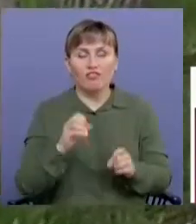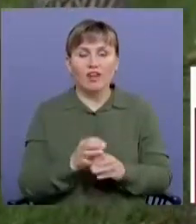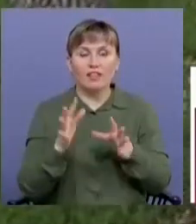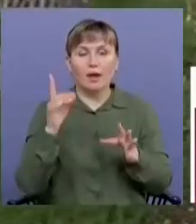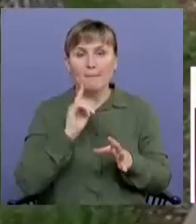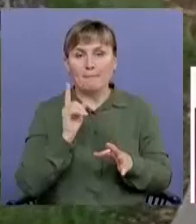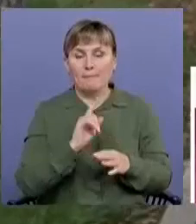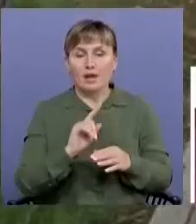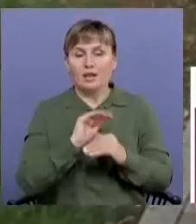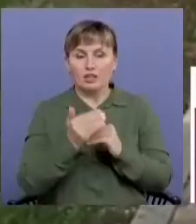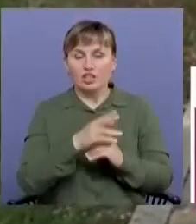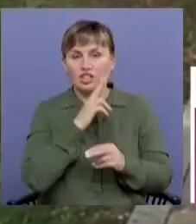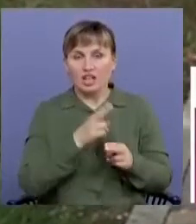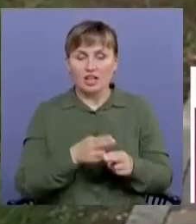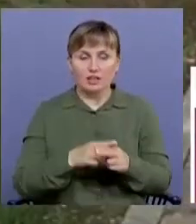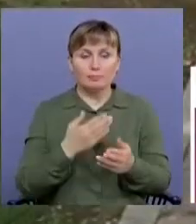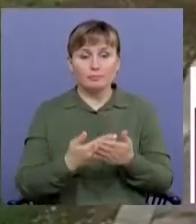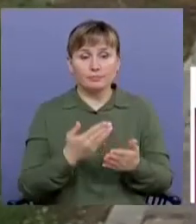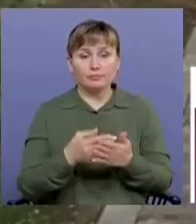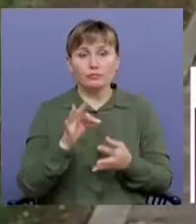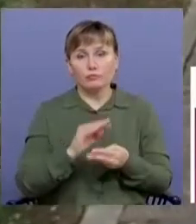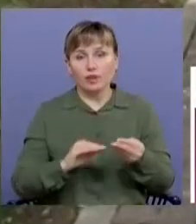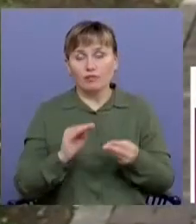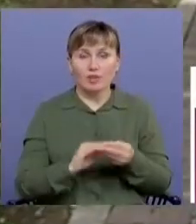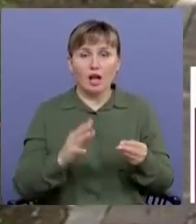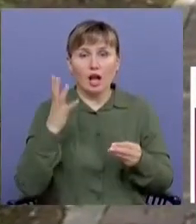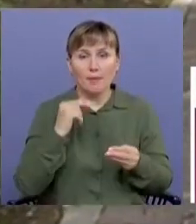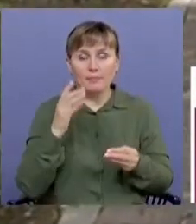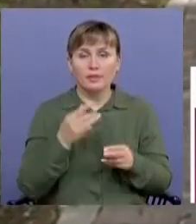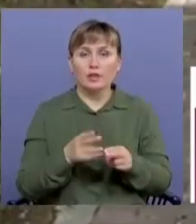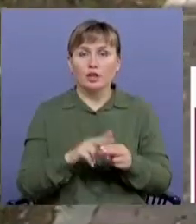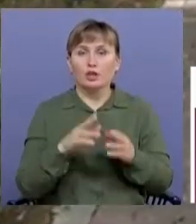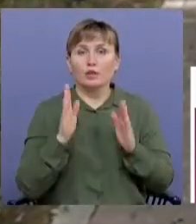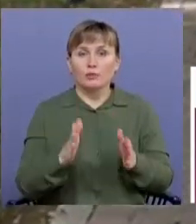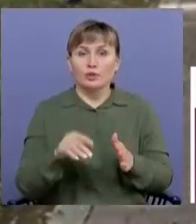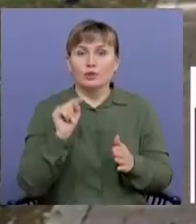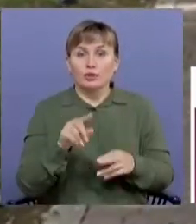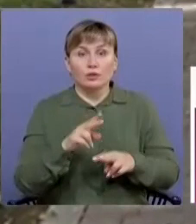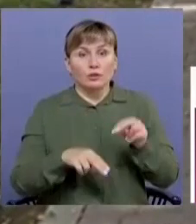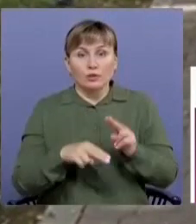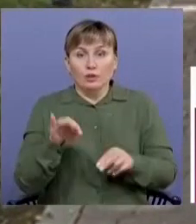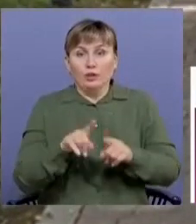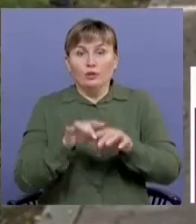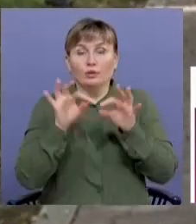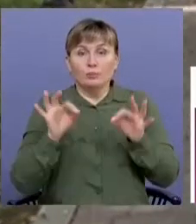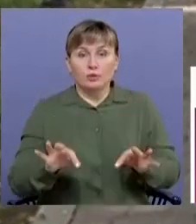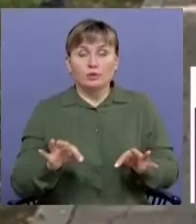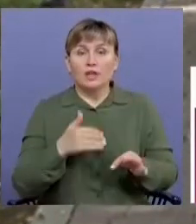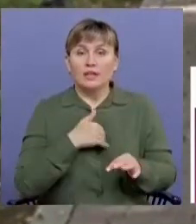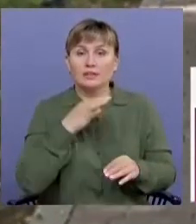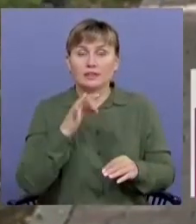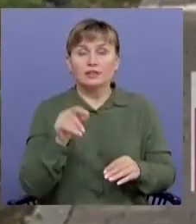пока он скрыт железным забором. Представьте, он повторит контур Алматы, из которого будет бить тысячи струй. Таким образом, авторы проекта хотели